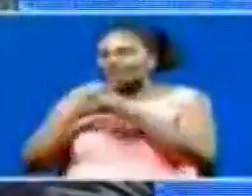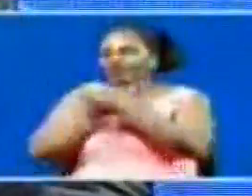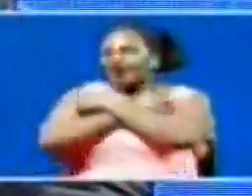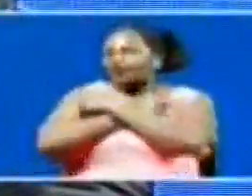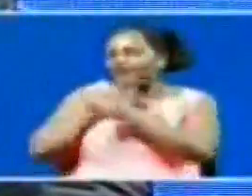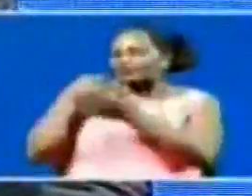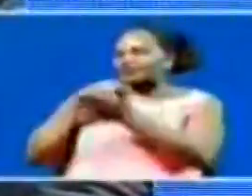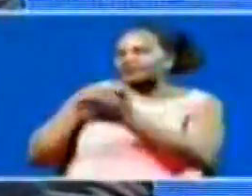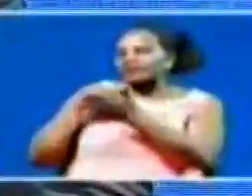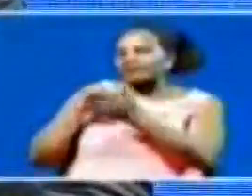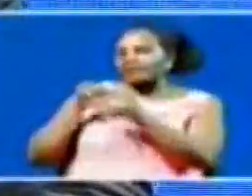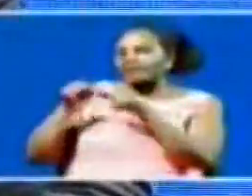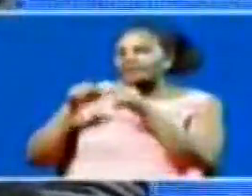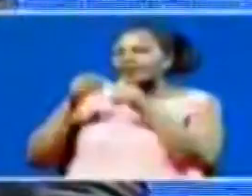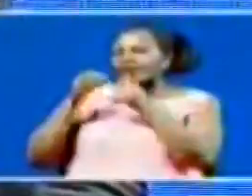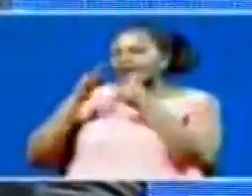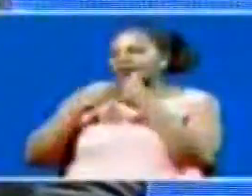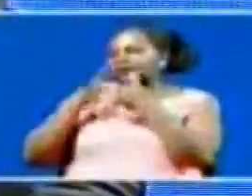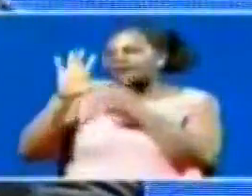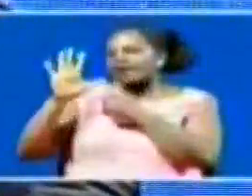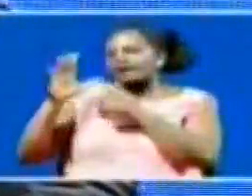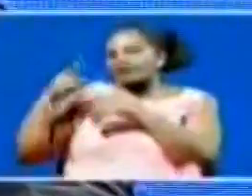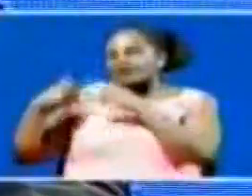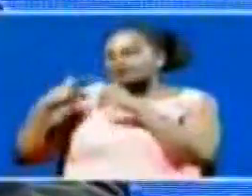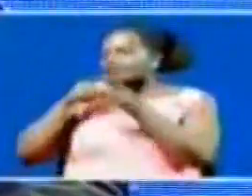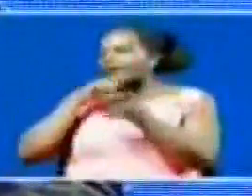ya himaya ya mzee wa miaka 85 Jackson Kibor.